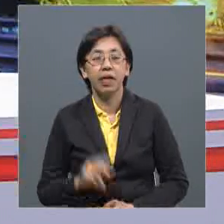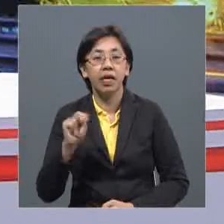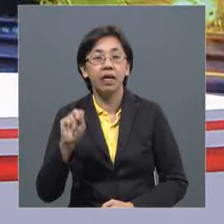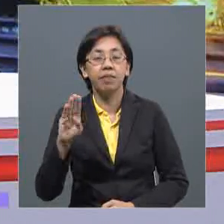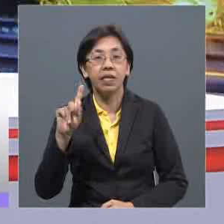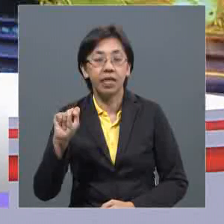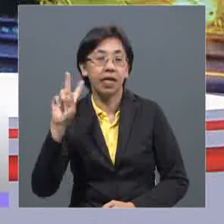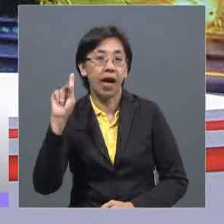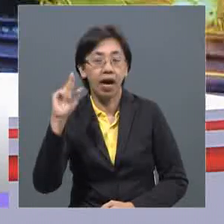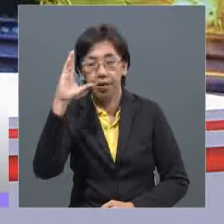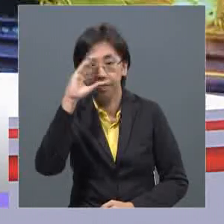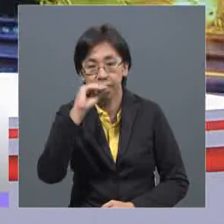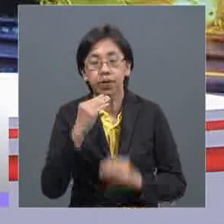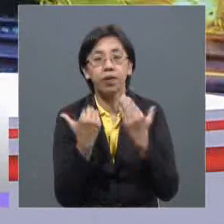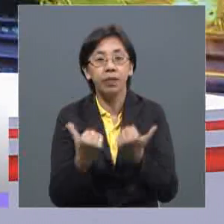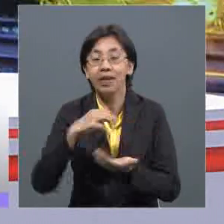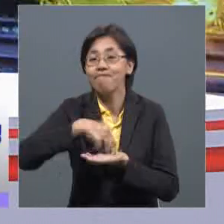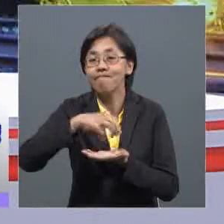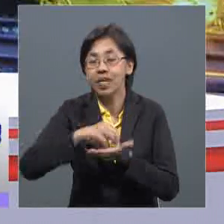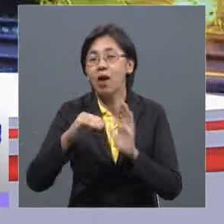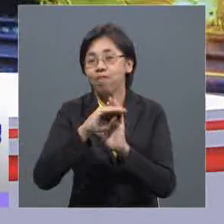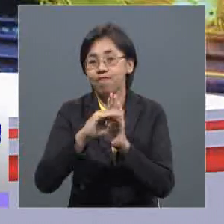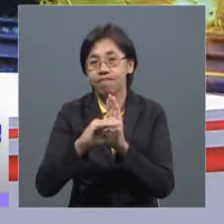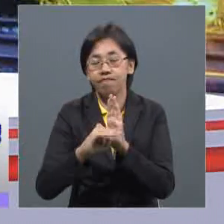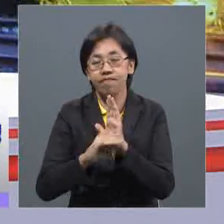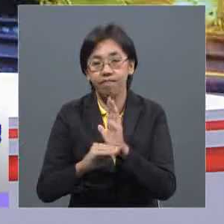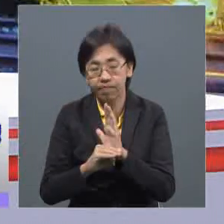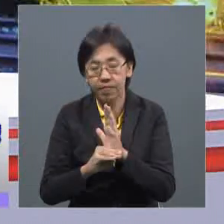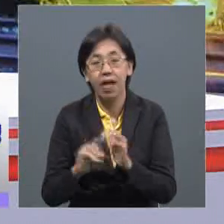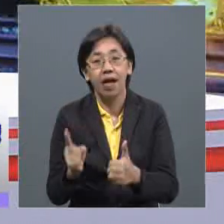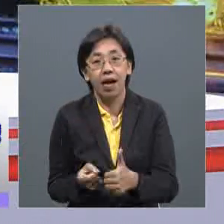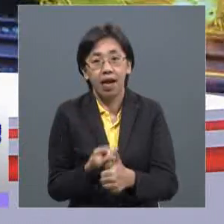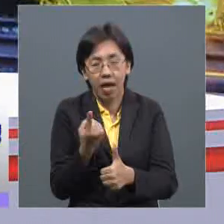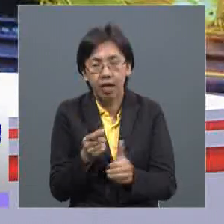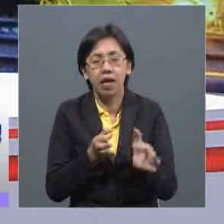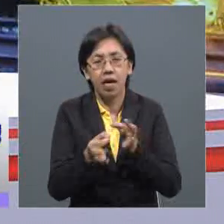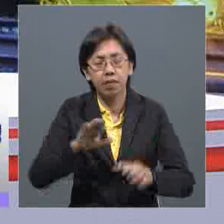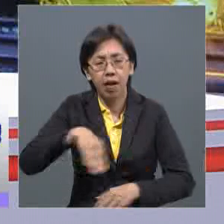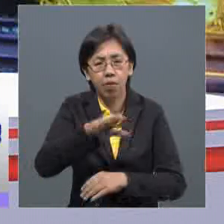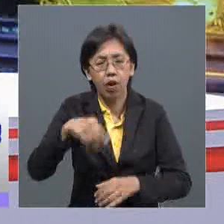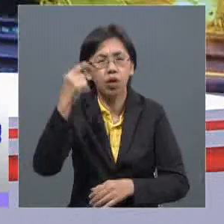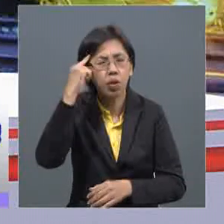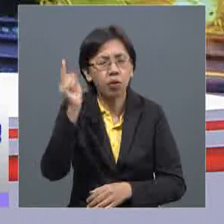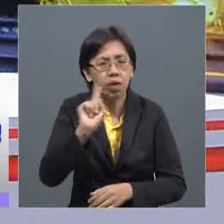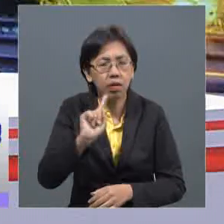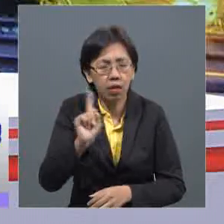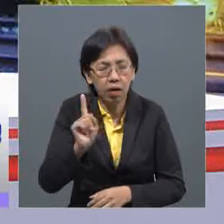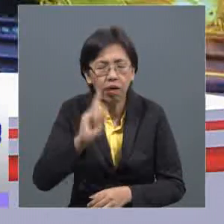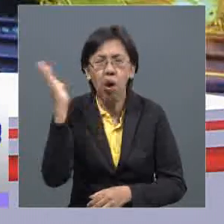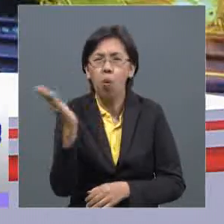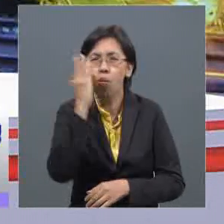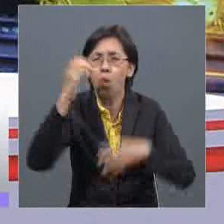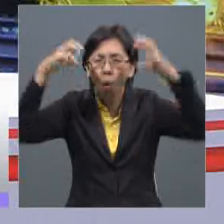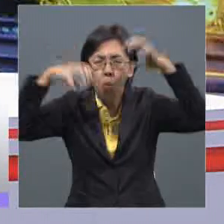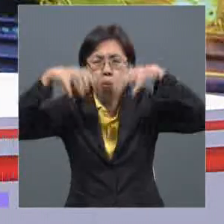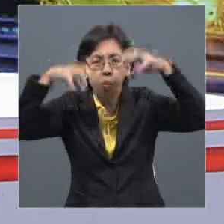นิวสในช่วงค่ำวันนี้จริงๆมีหลากหลายประเด็นนะครับแต่ว่าประเด็นแรกที่อยากจะชวนคุณผู้ชมมาทำความเข้าใจกันก่อนก็คือเรื่องของสภาพอากาศที่ต้องบอกว่าทำความเข้า